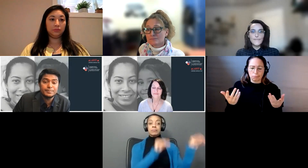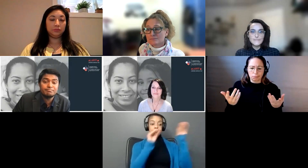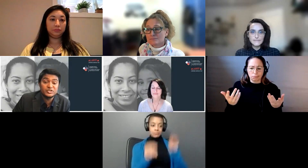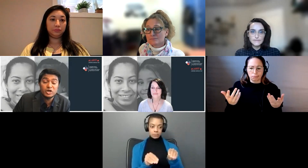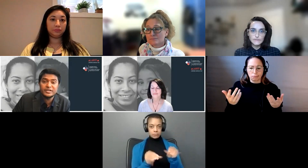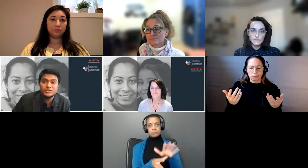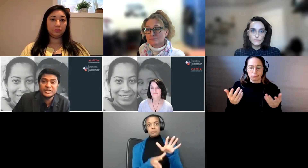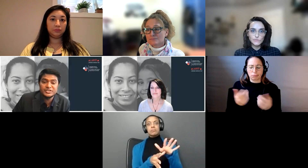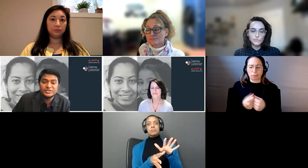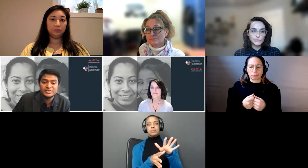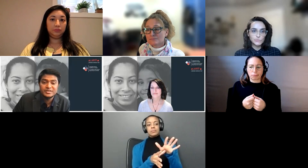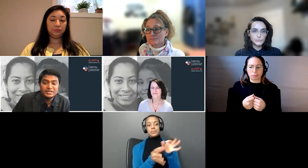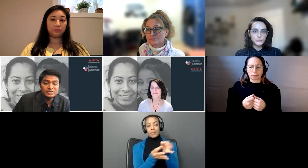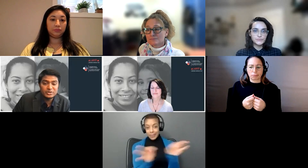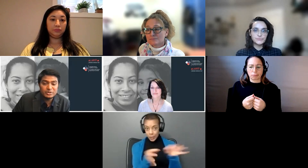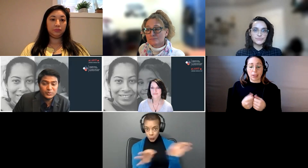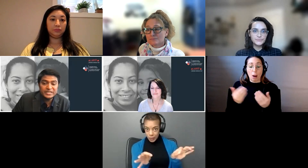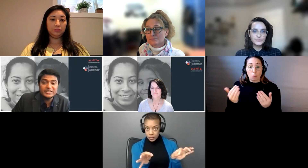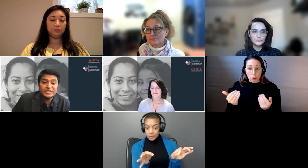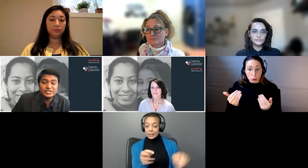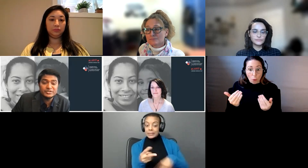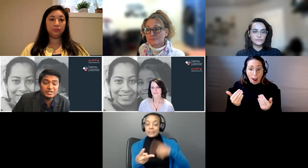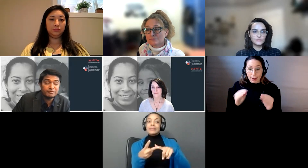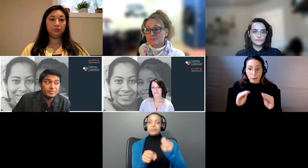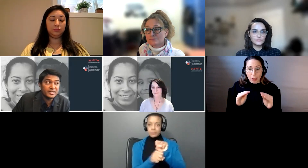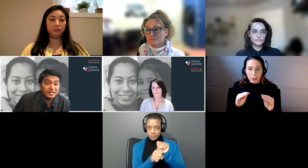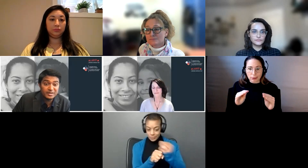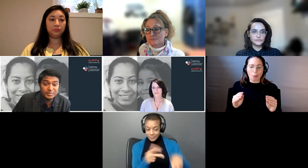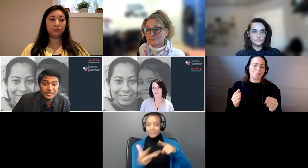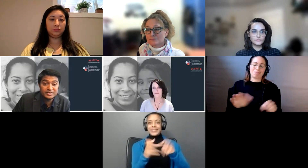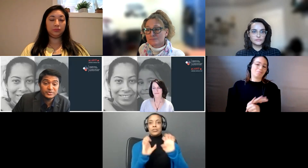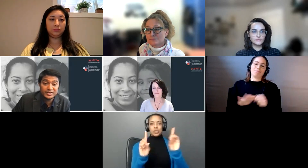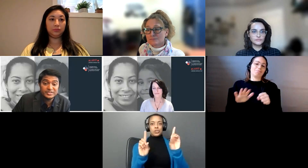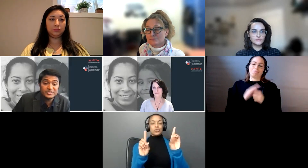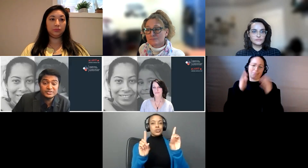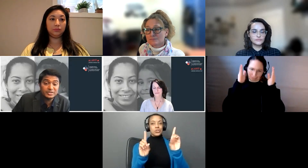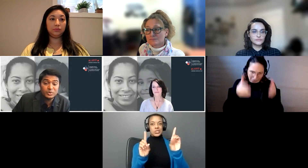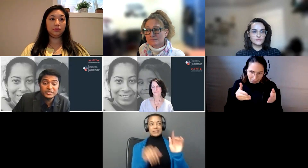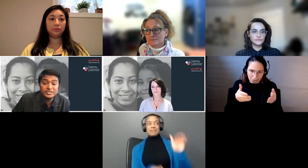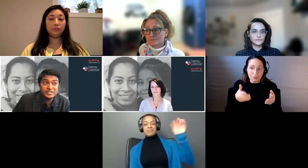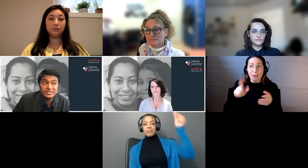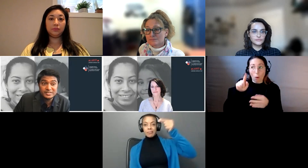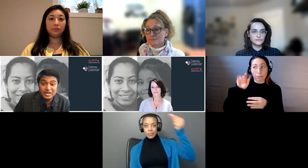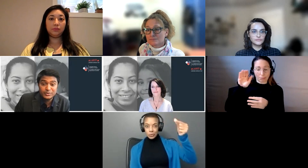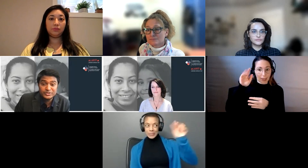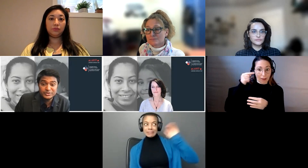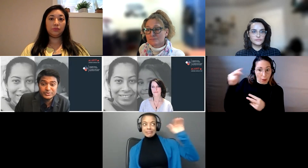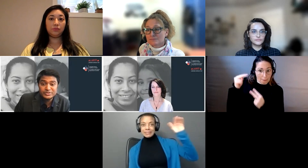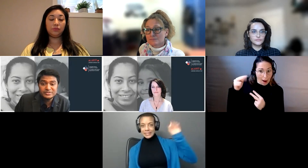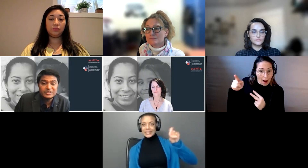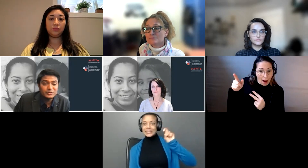d'établir le besoin d'éducation. Nous avons besoin de l'attention du gouvernement et de